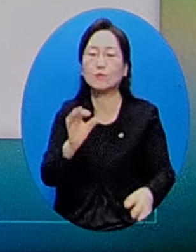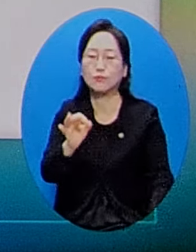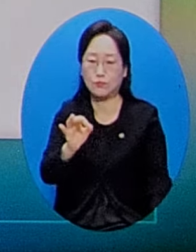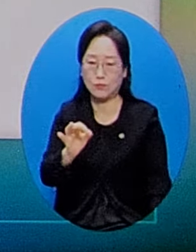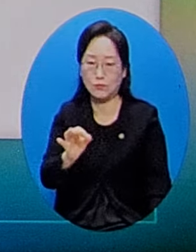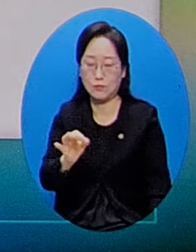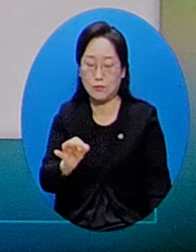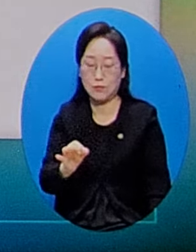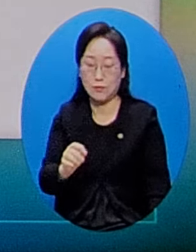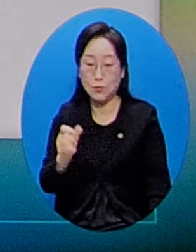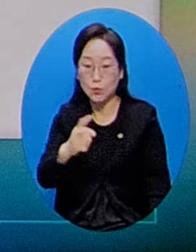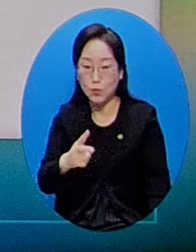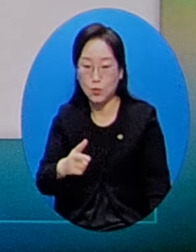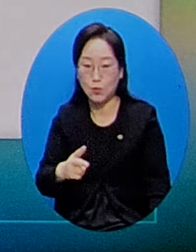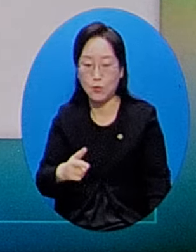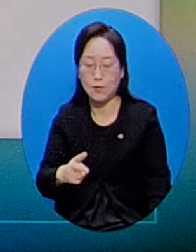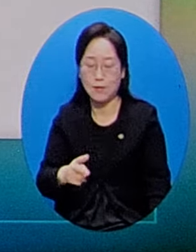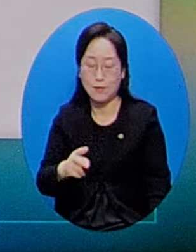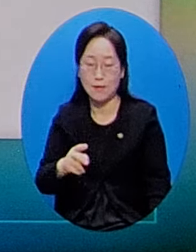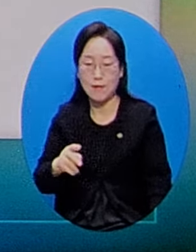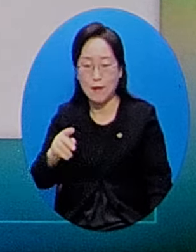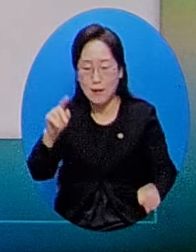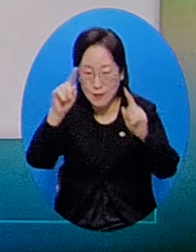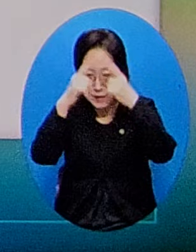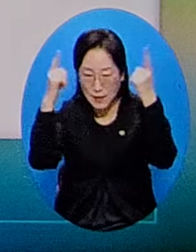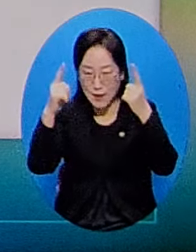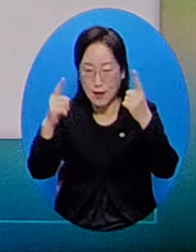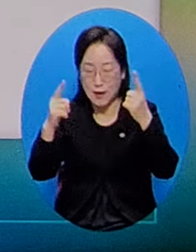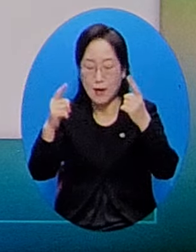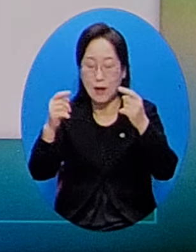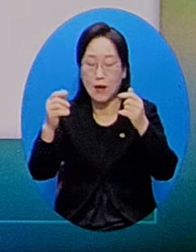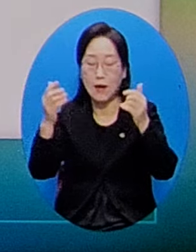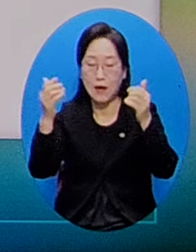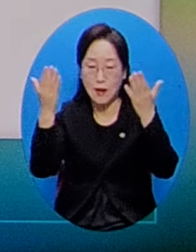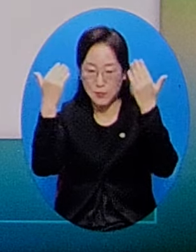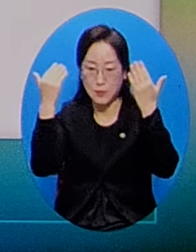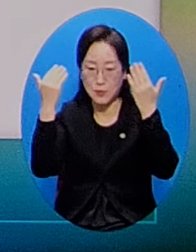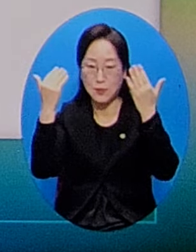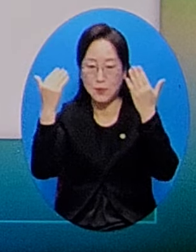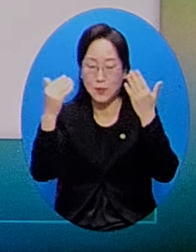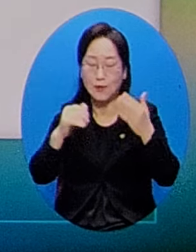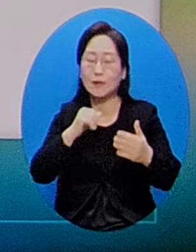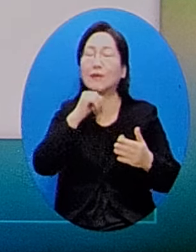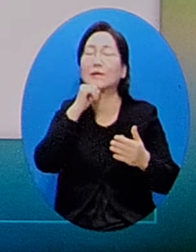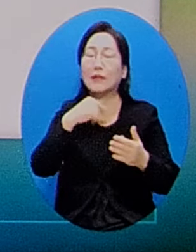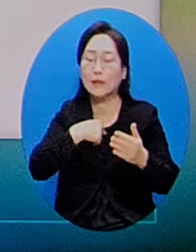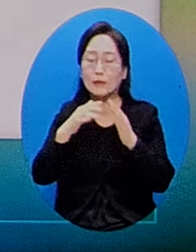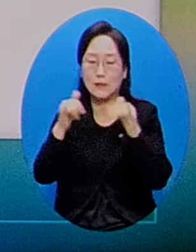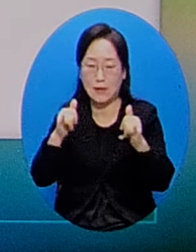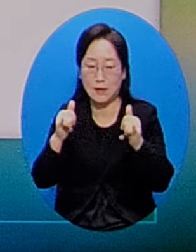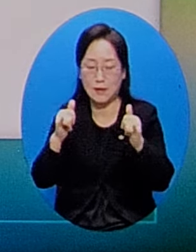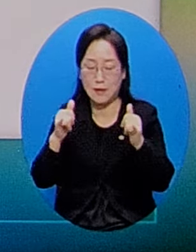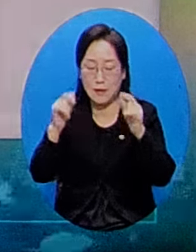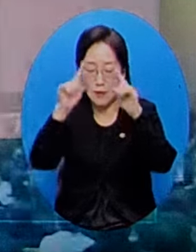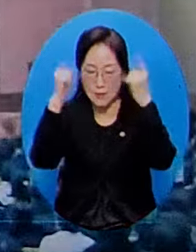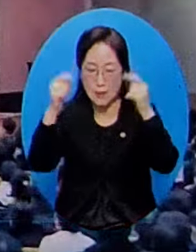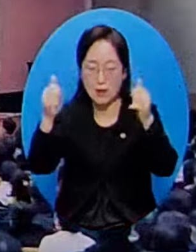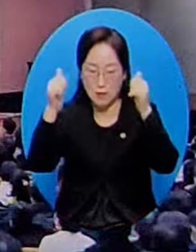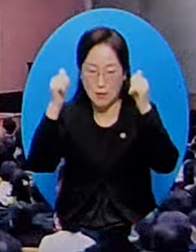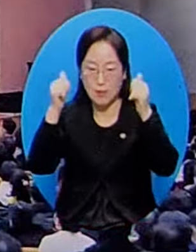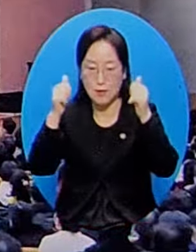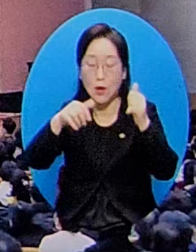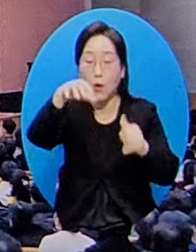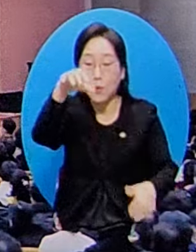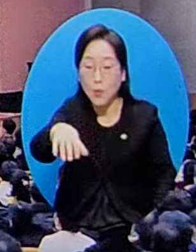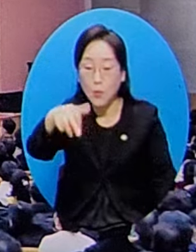많은 돈은 자기가 졸업한 모교, 가난한 노동자인 자기를 공부시켜서 이렇게 큰 사업가 되게 만들었다고